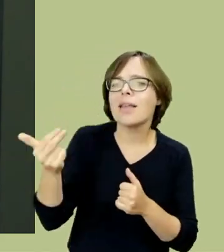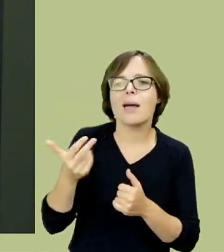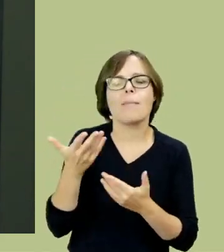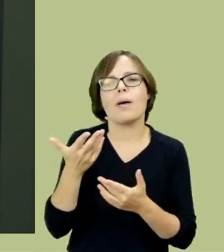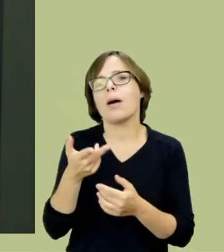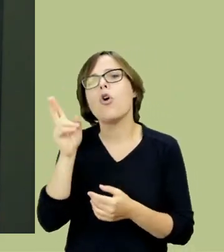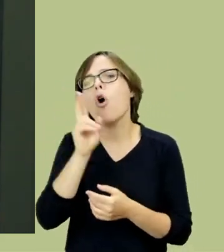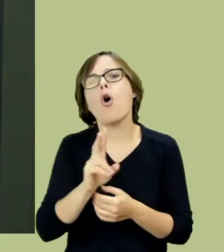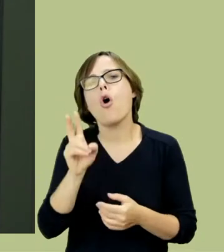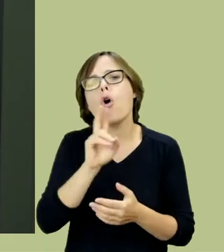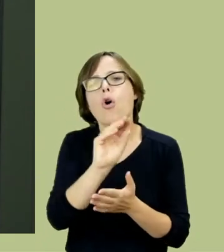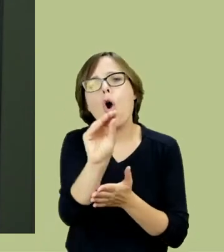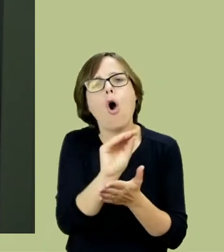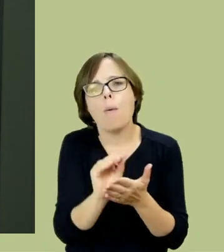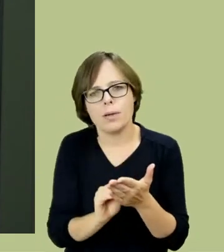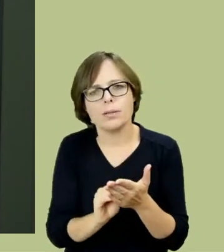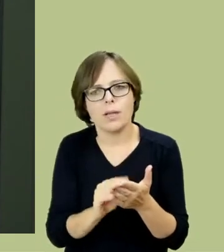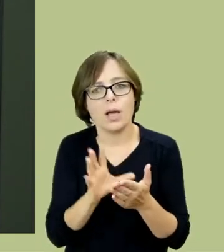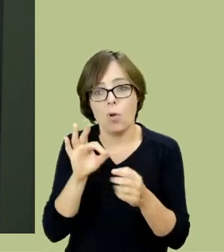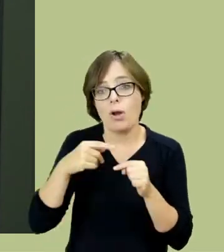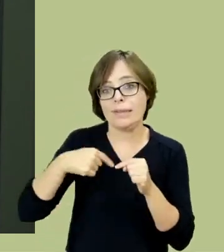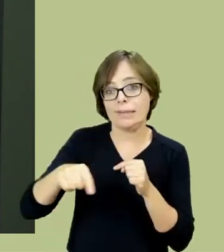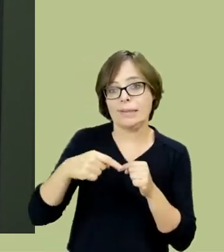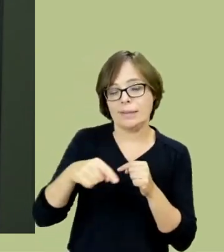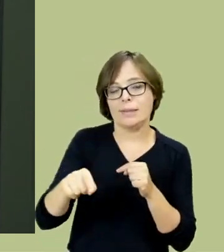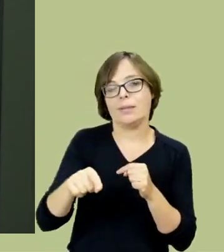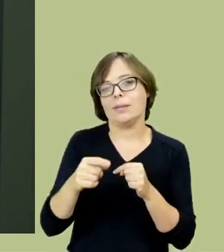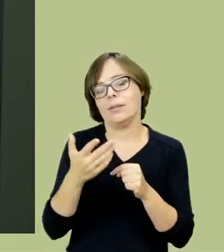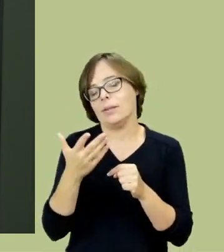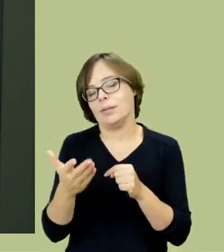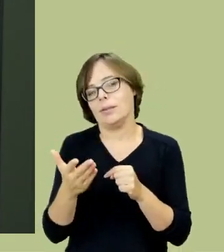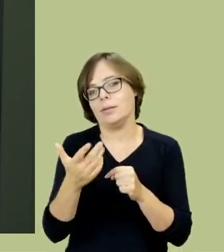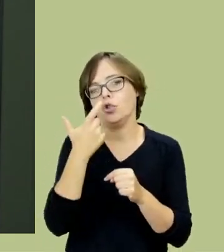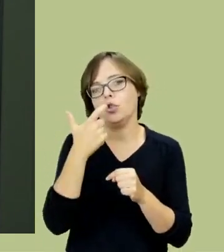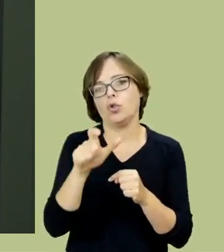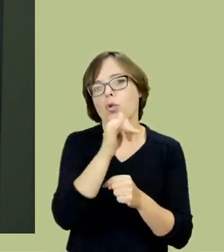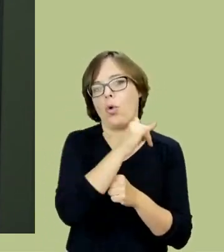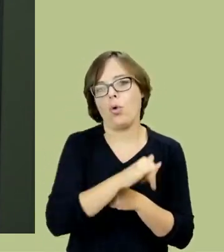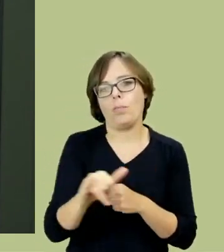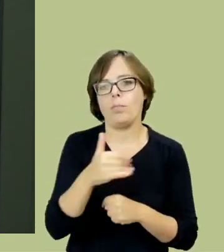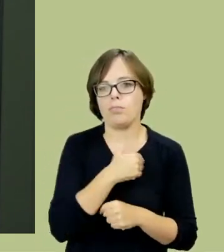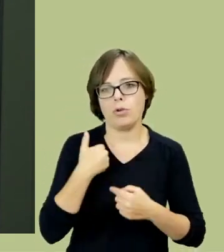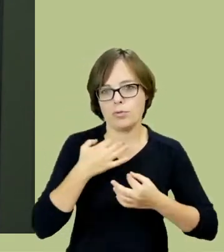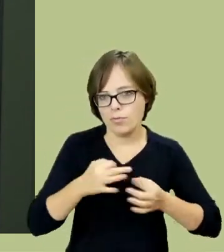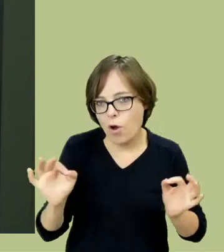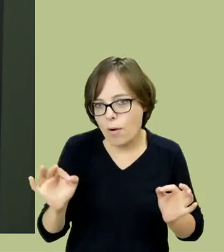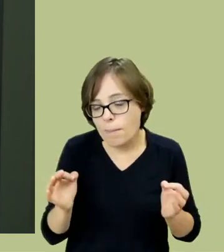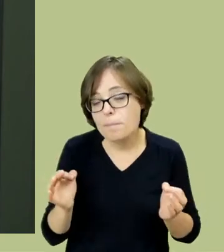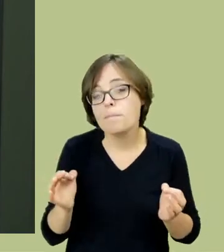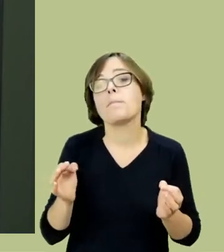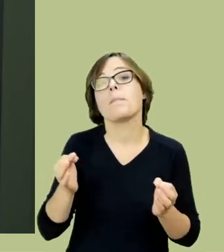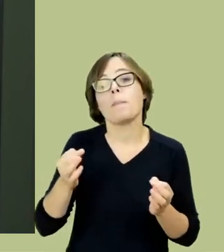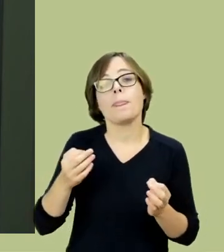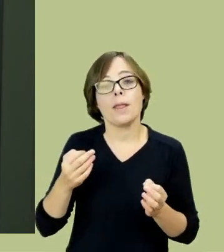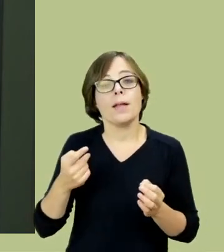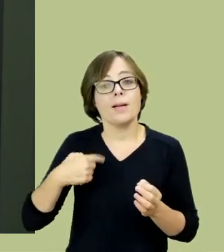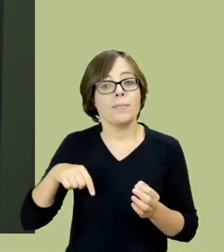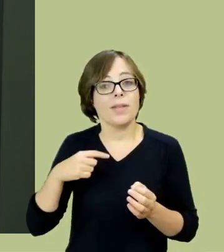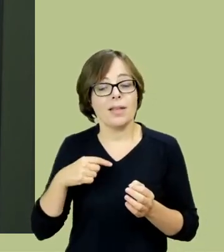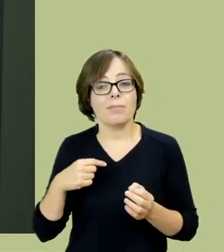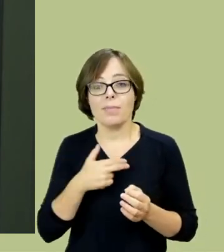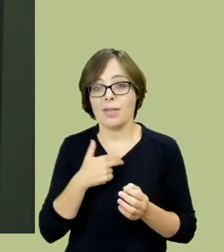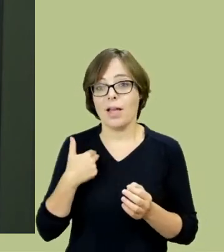opisać w związku z nadchodzącą okrągłą rocznicą stulecia odzyskania niepodległości. Nasze magazyny jako kobiety